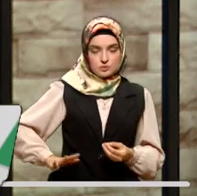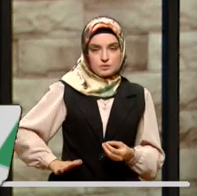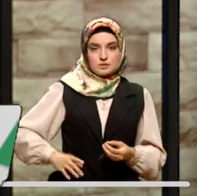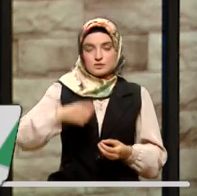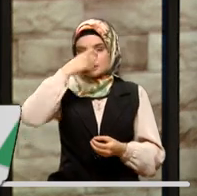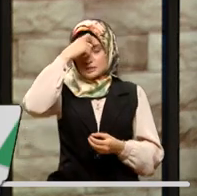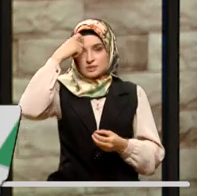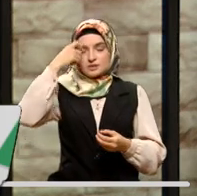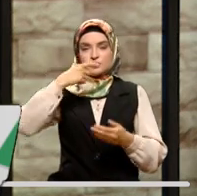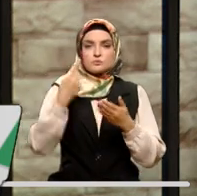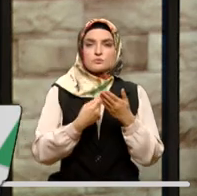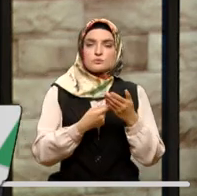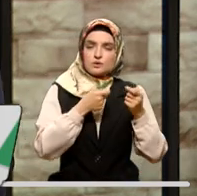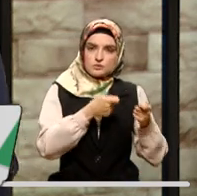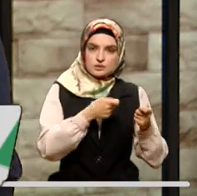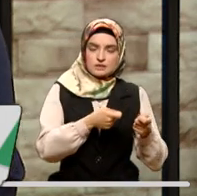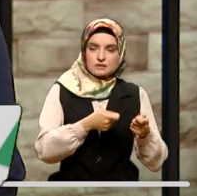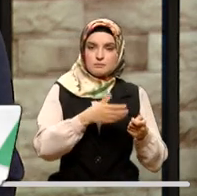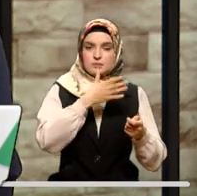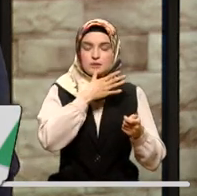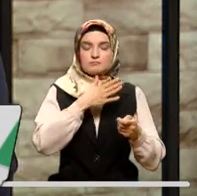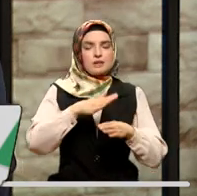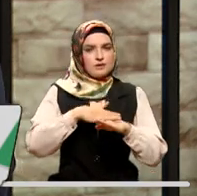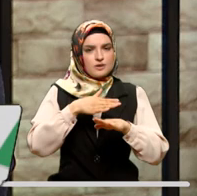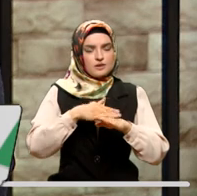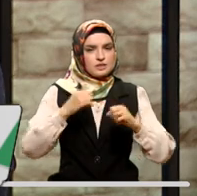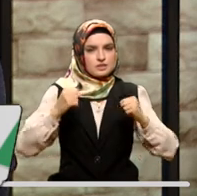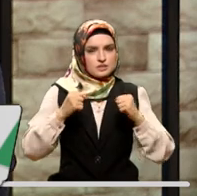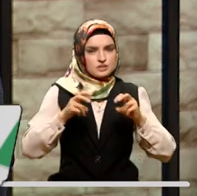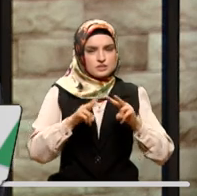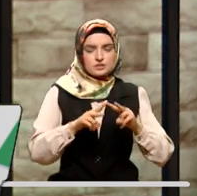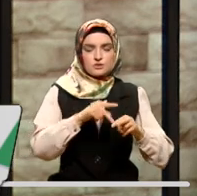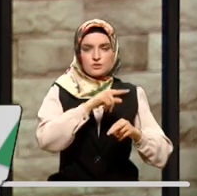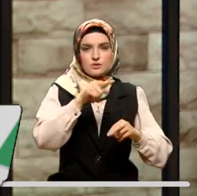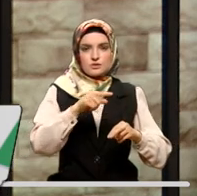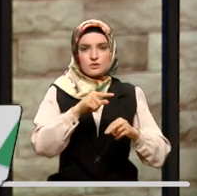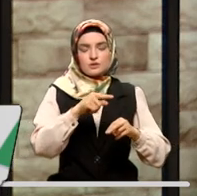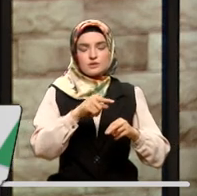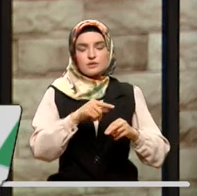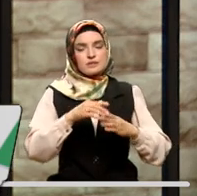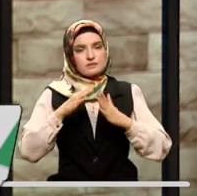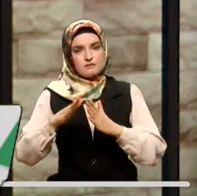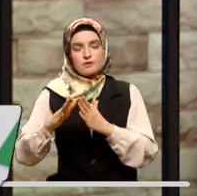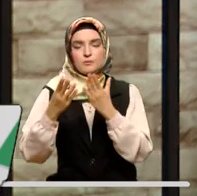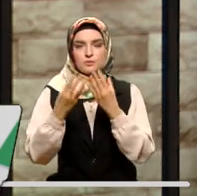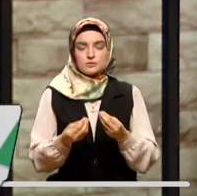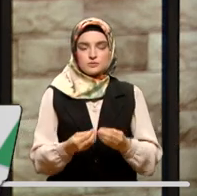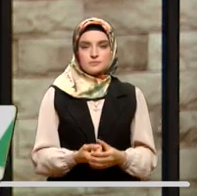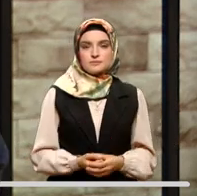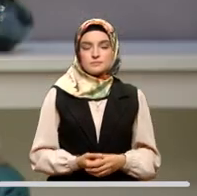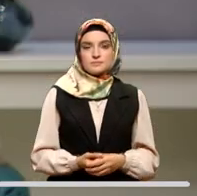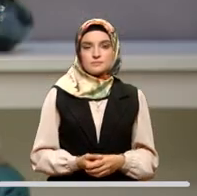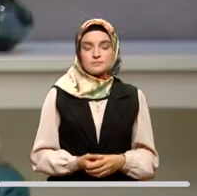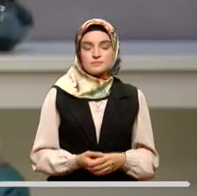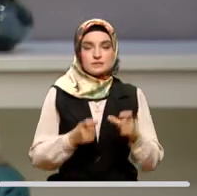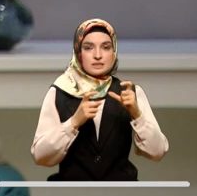kursuna tanıdıklarımızı yavaş yavaş kışında onların üzerinden elimizi çekmemeyi hedefliyoruz. İnşallah. Peki Sedide